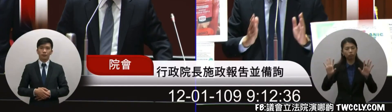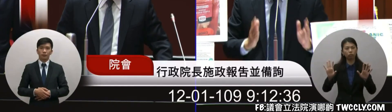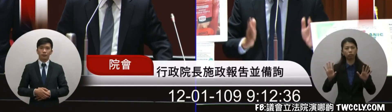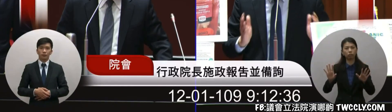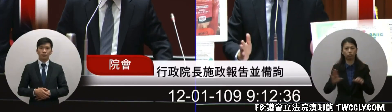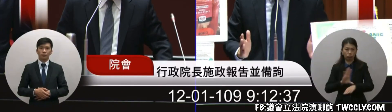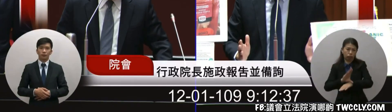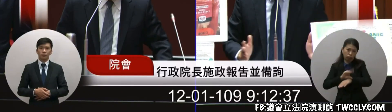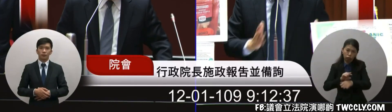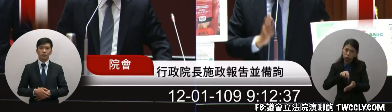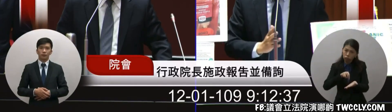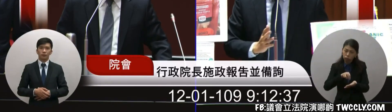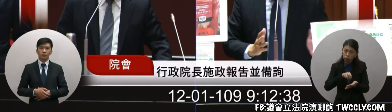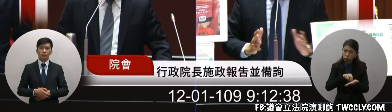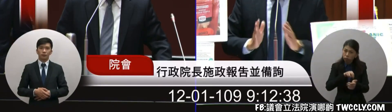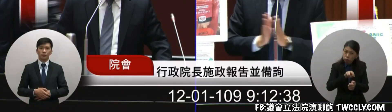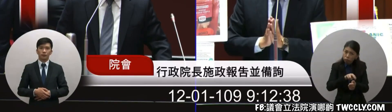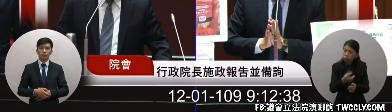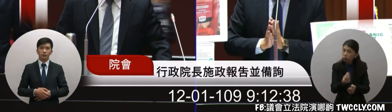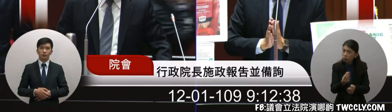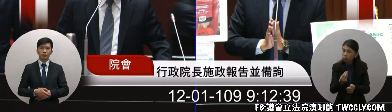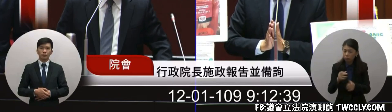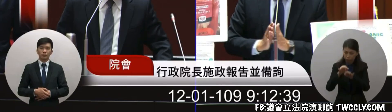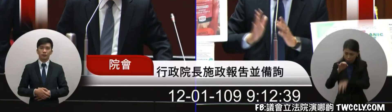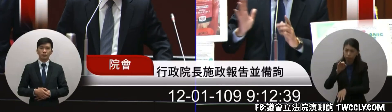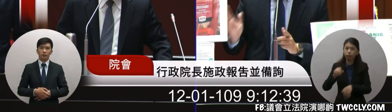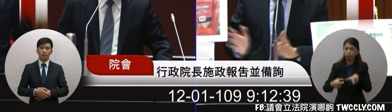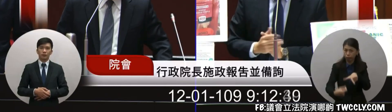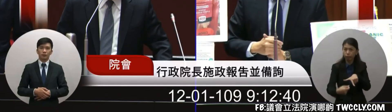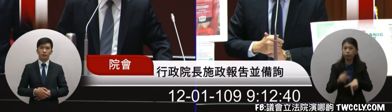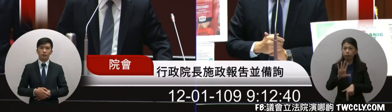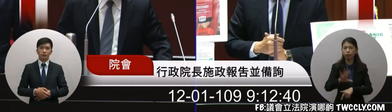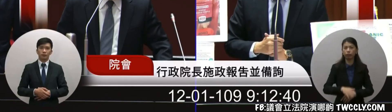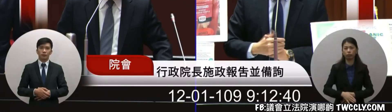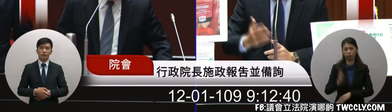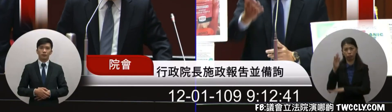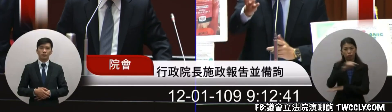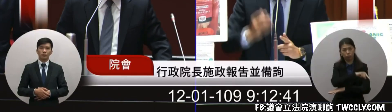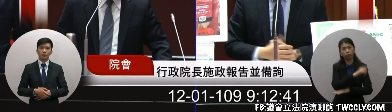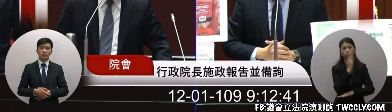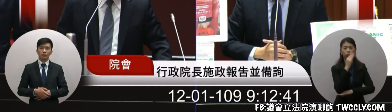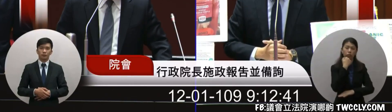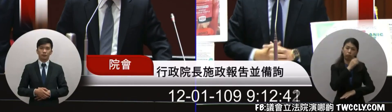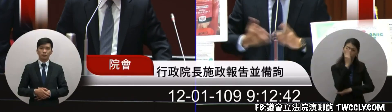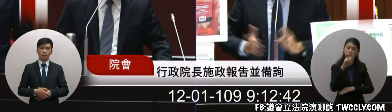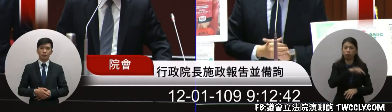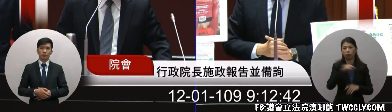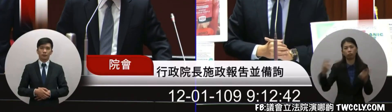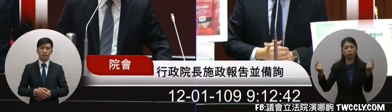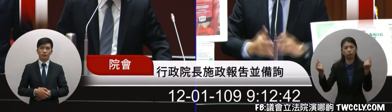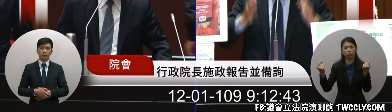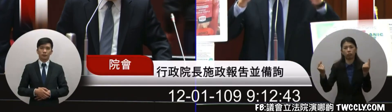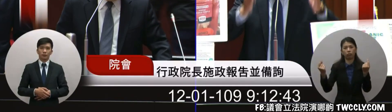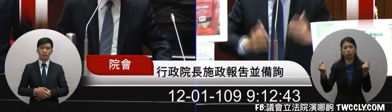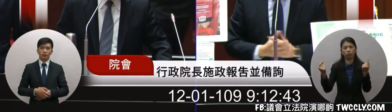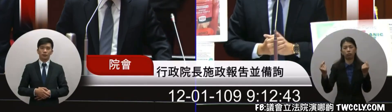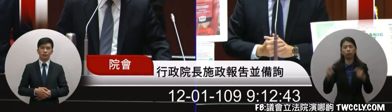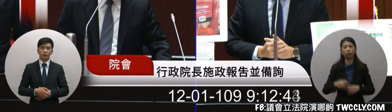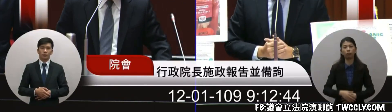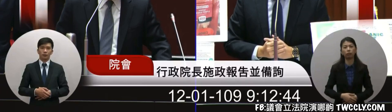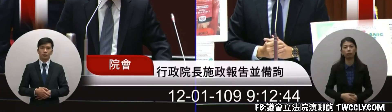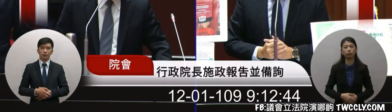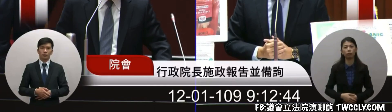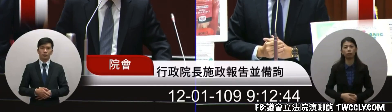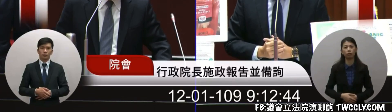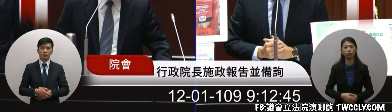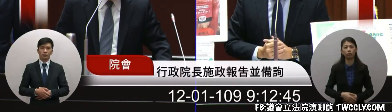有这样子的一个 program 在那边。所以我的意思说，同样是政府嘛，其实院长你也说了，有政府会做事，这是你们这个